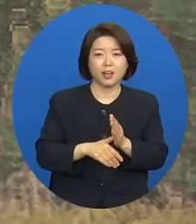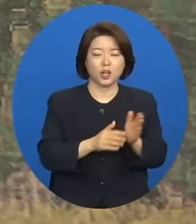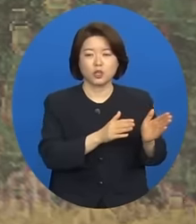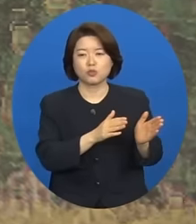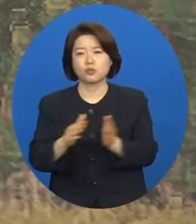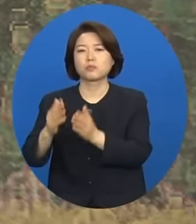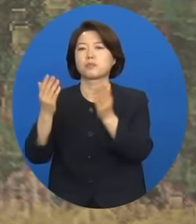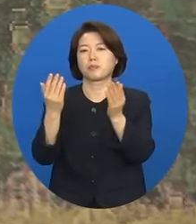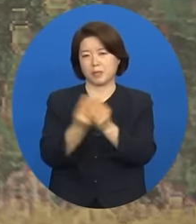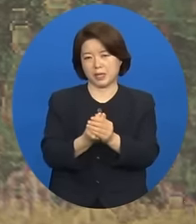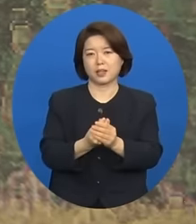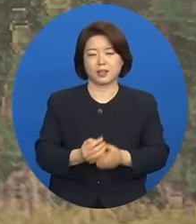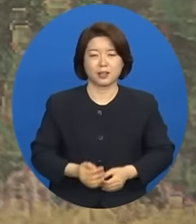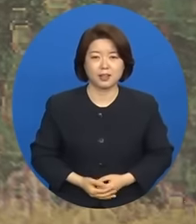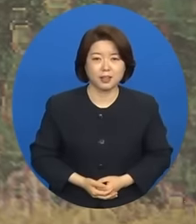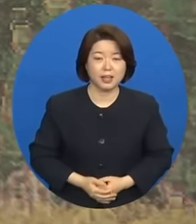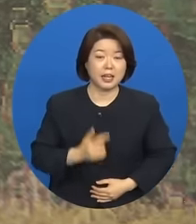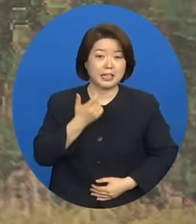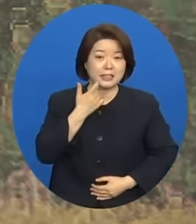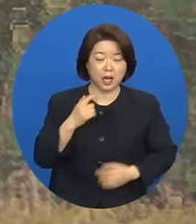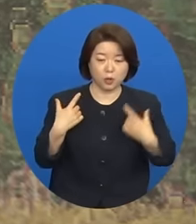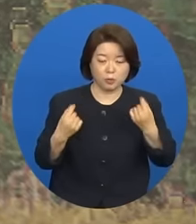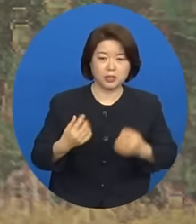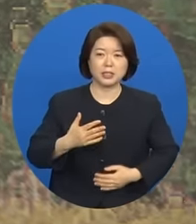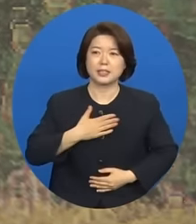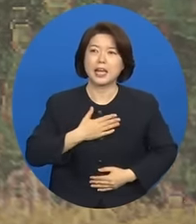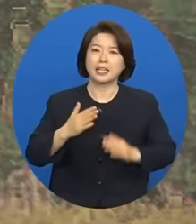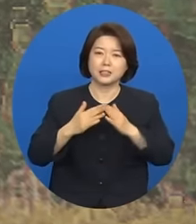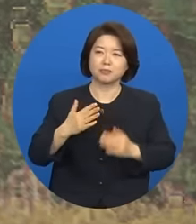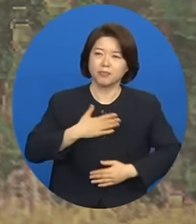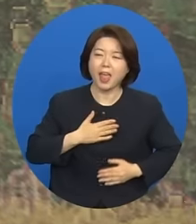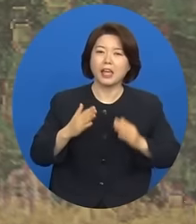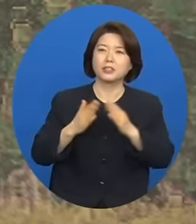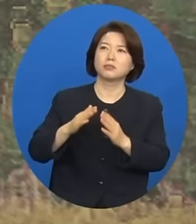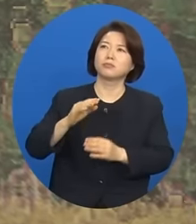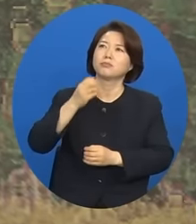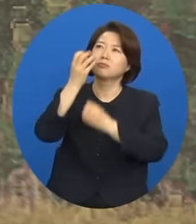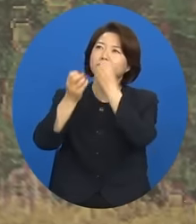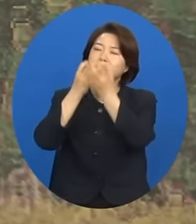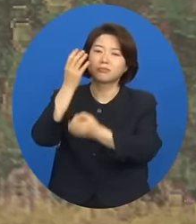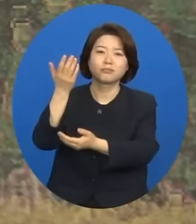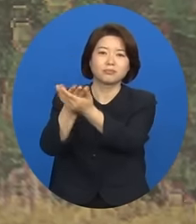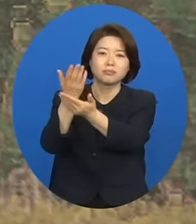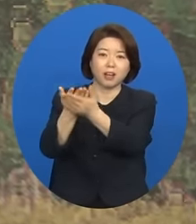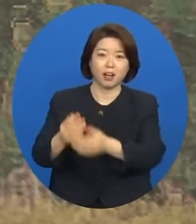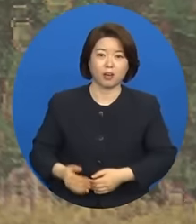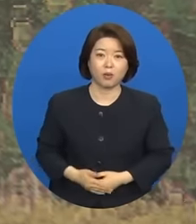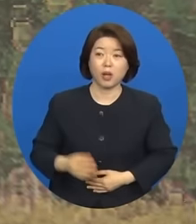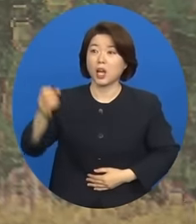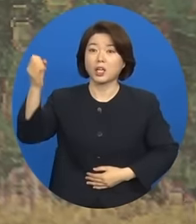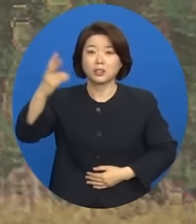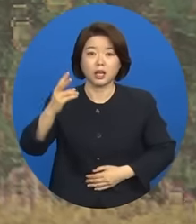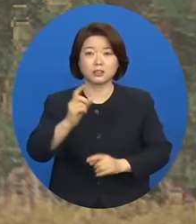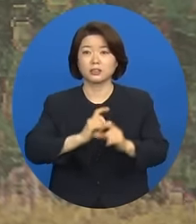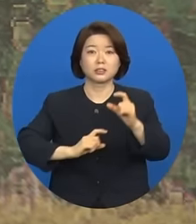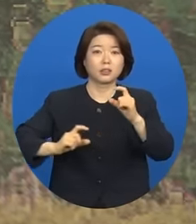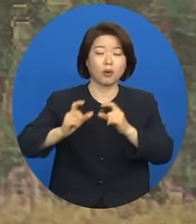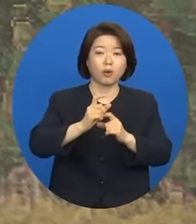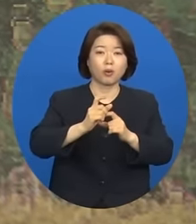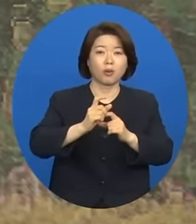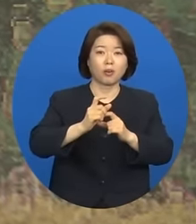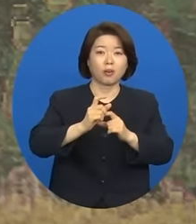된 것이죠. 야곱이 여전히 내 집을 타령하니까요, 어떻게 되는지 아십니까? 다시 6년을 더 바딴 아람에